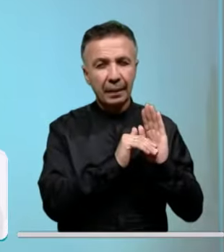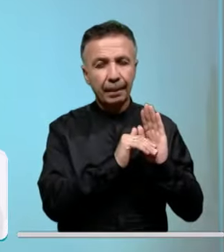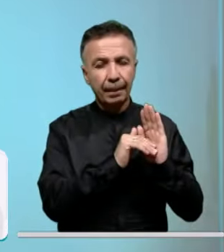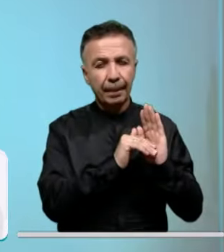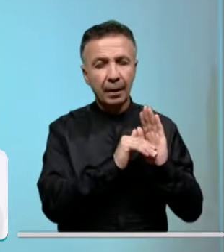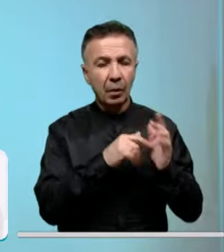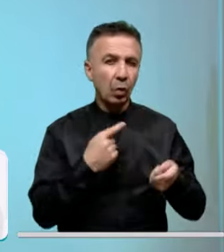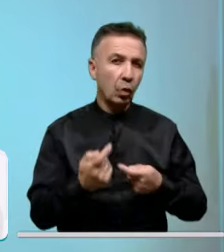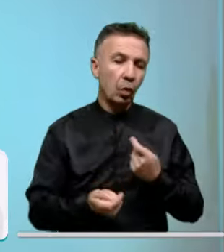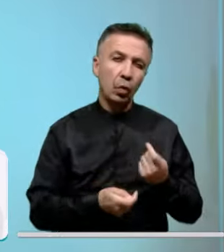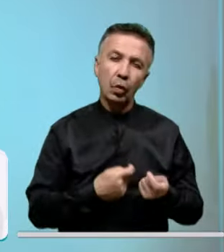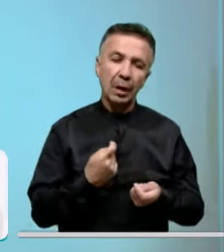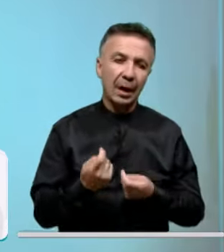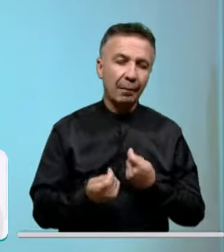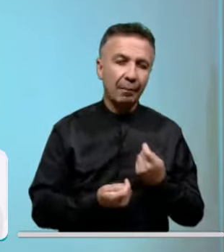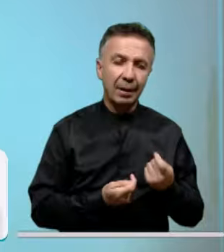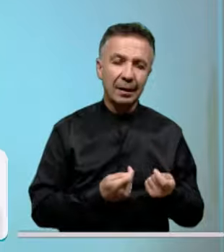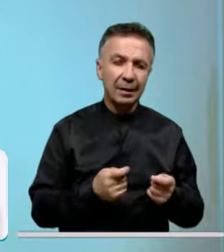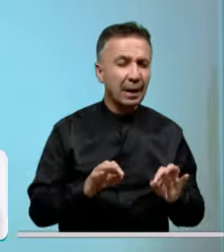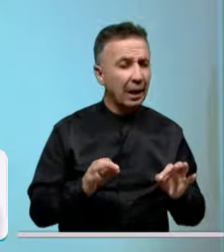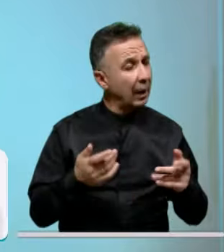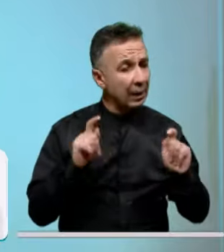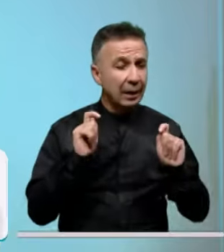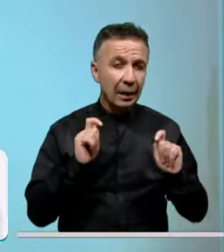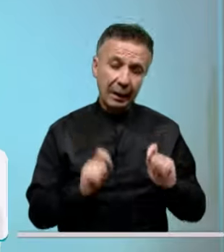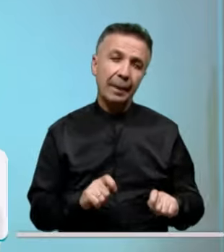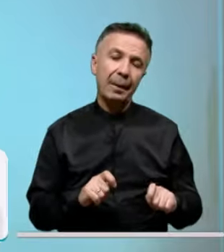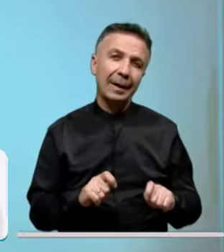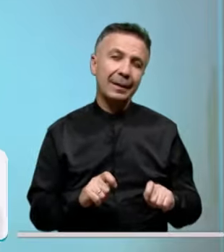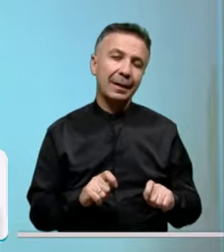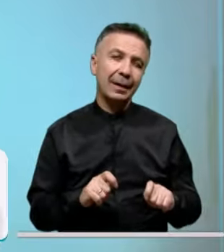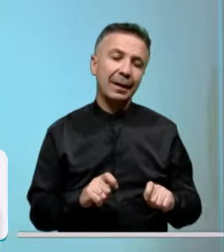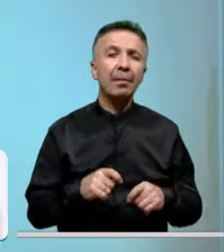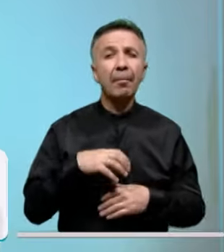icrası, uygulaması nasıl yerine getirileceği